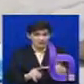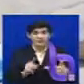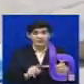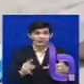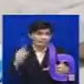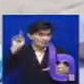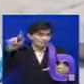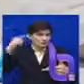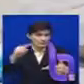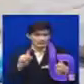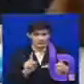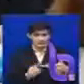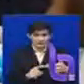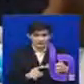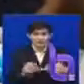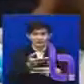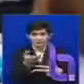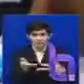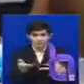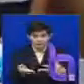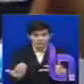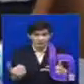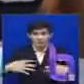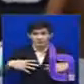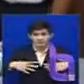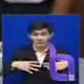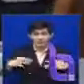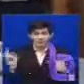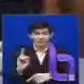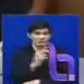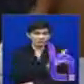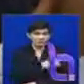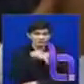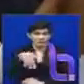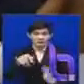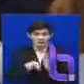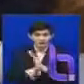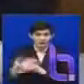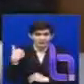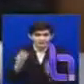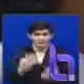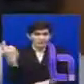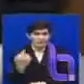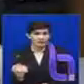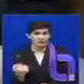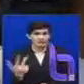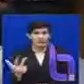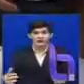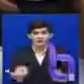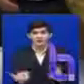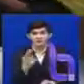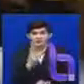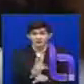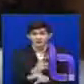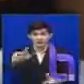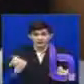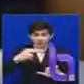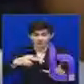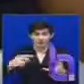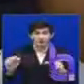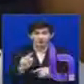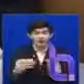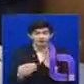นางสาววรีสุนทรสารพักรักษาตัวอยู่ที่โรงพยาบาลตราดและยังมีนักท่องเที่ยวอีก3คนที่รักษาตัวที่โรงพยาบาลกรุงเทพต